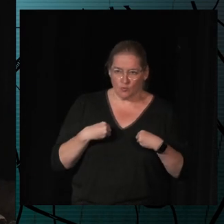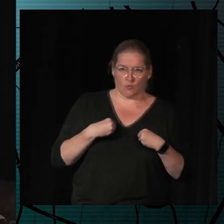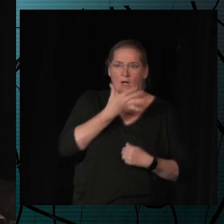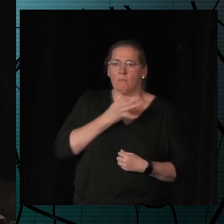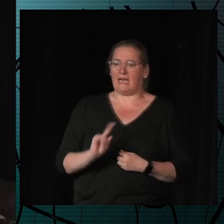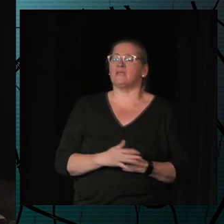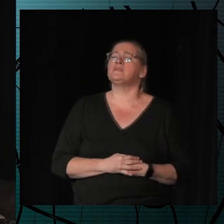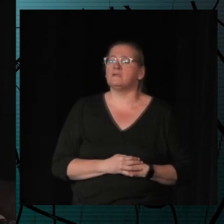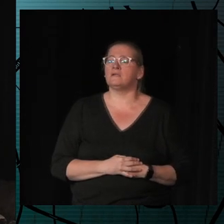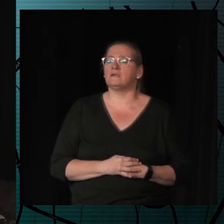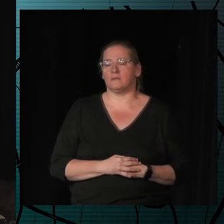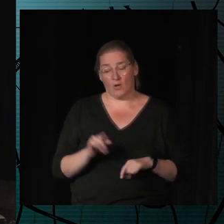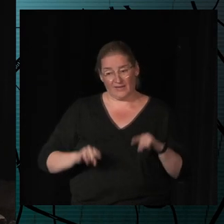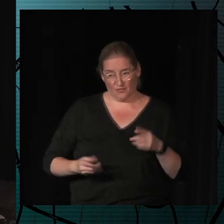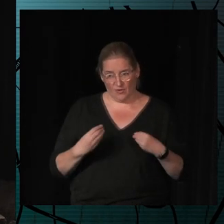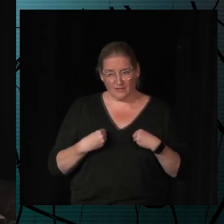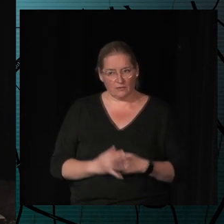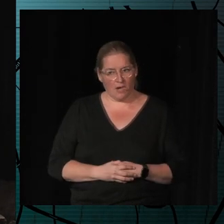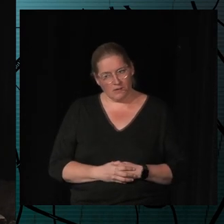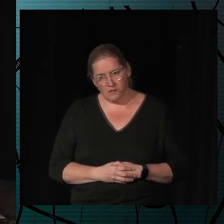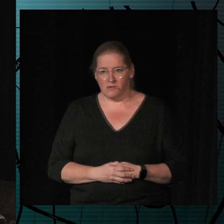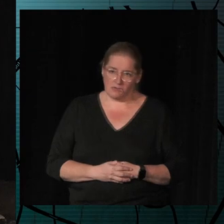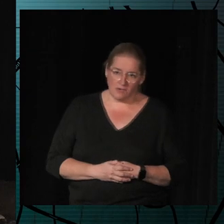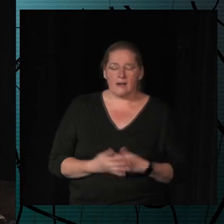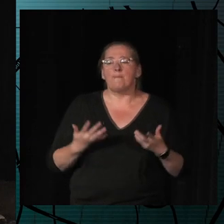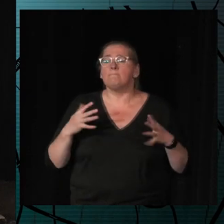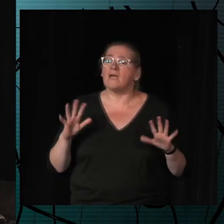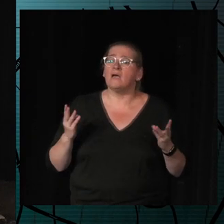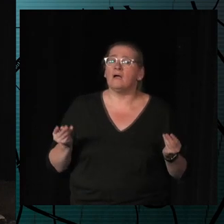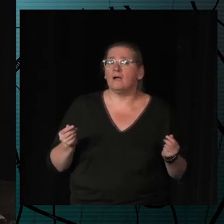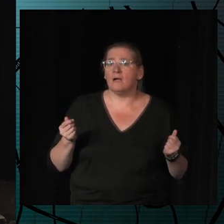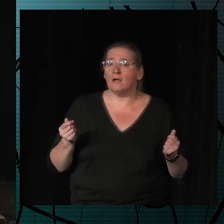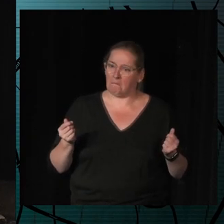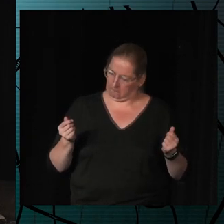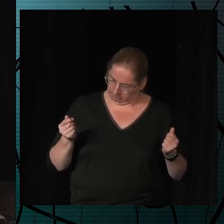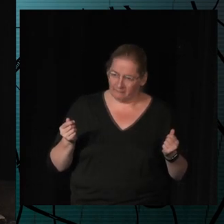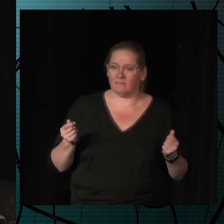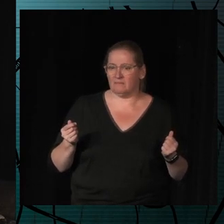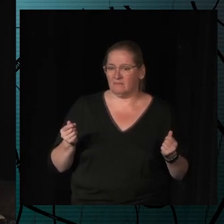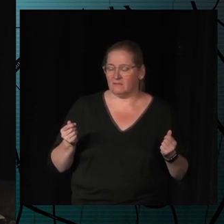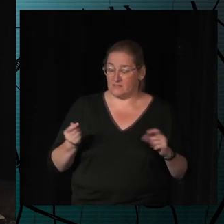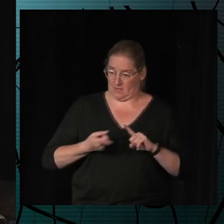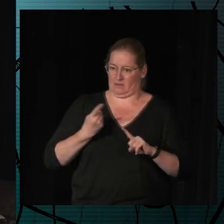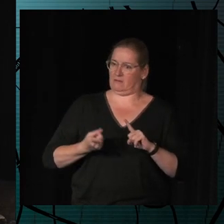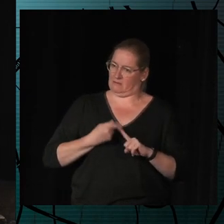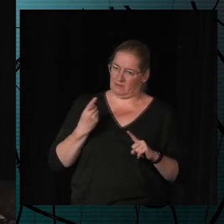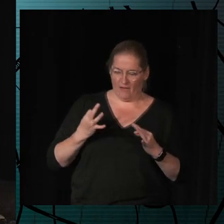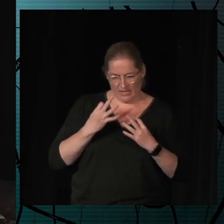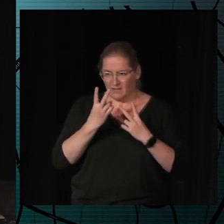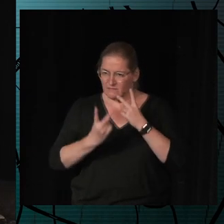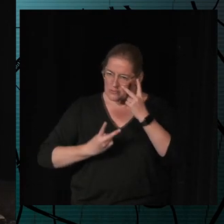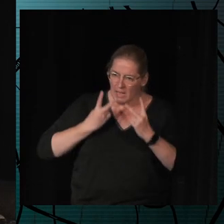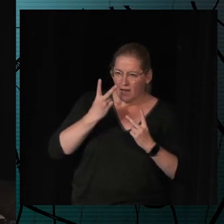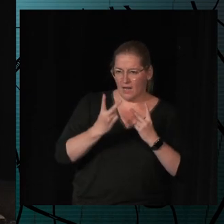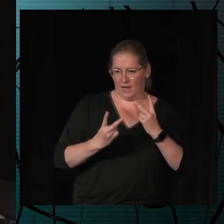voilà mécanique moi qui m'ont posé parfois des problèmes mais encore une fois il est assez saisissant sur le sur le plan esthétique